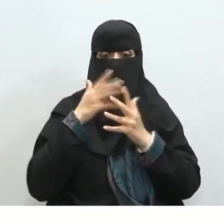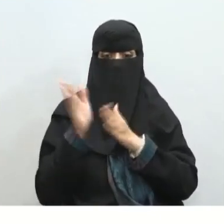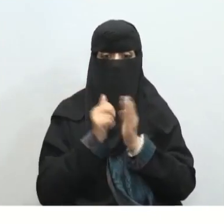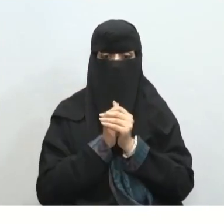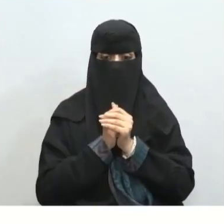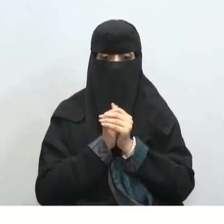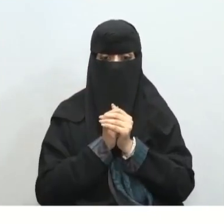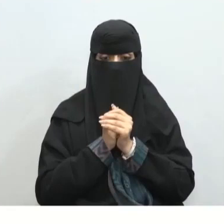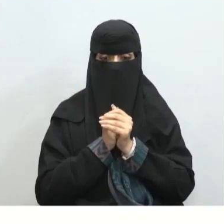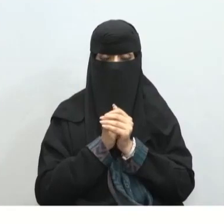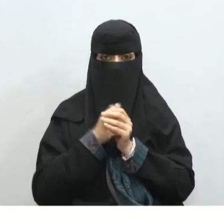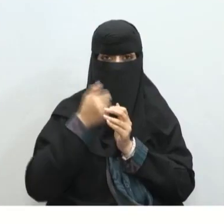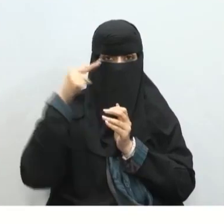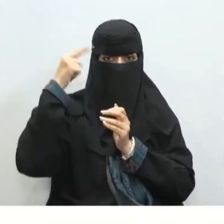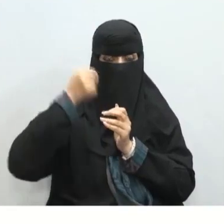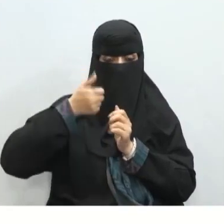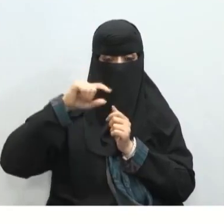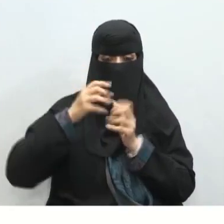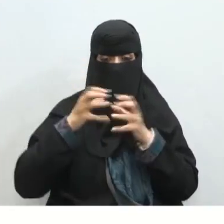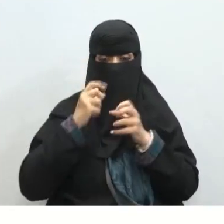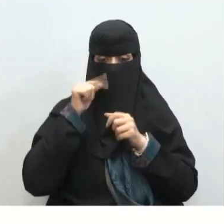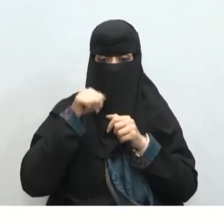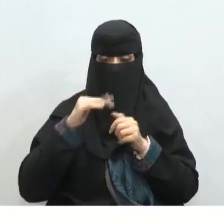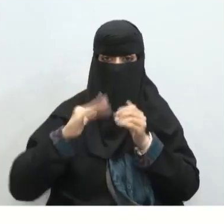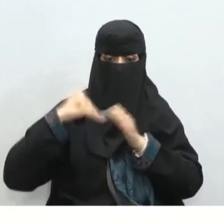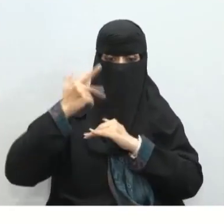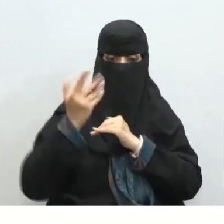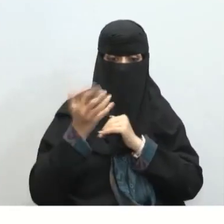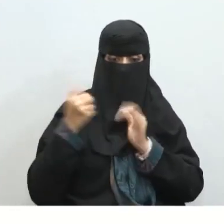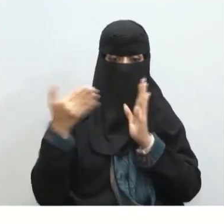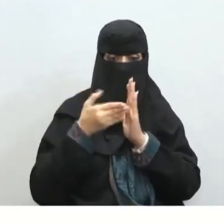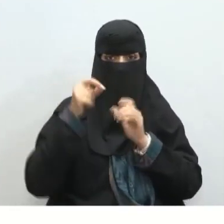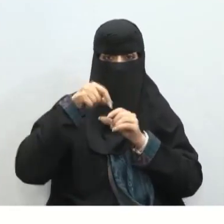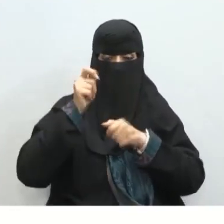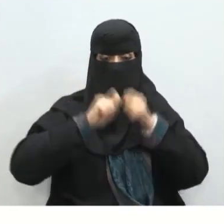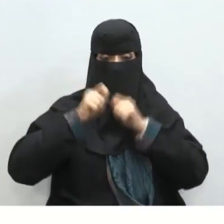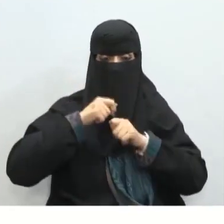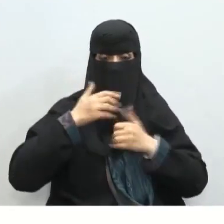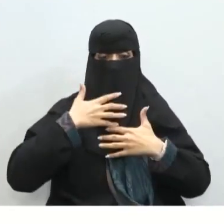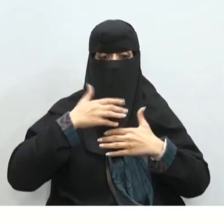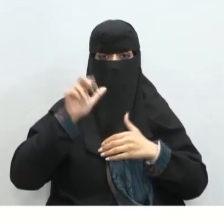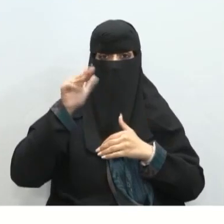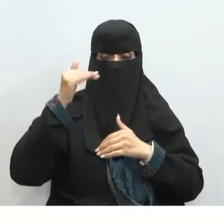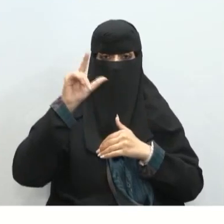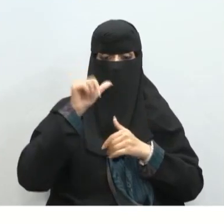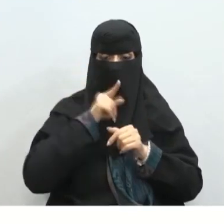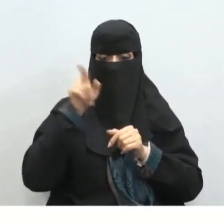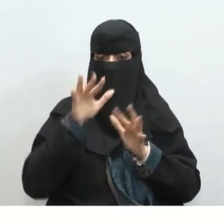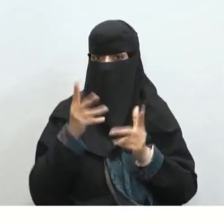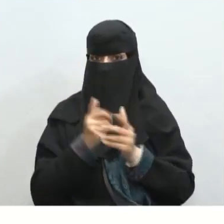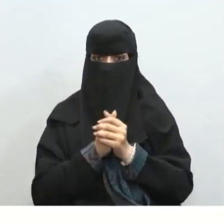الاكسجين في التفكير الناقد سؤال 41 فسر وفسر النواتج النهائيه في عمليه التنفس